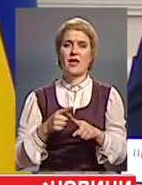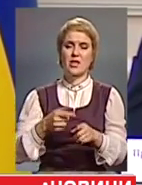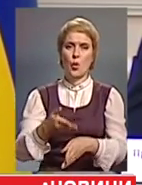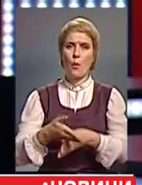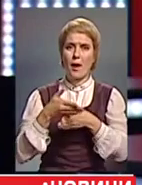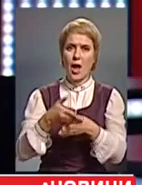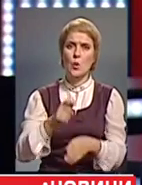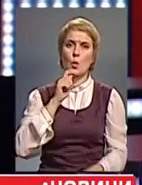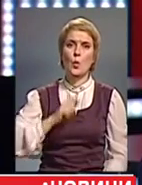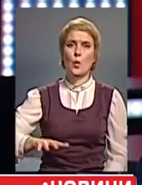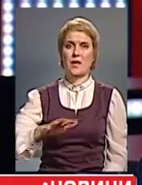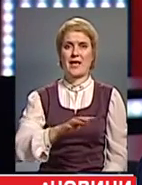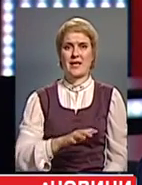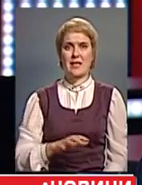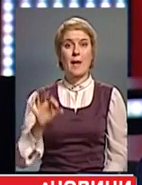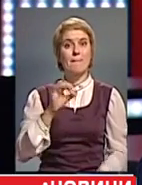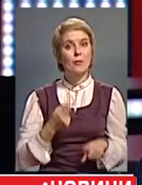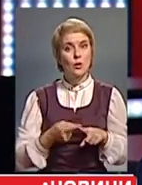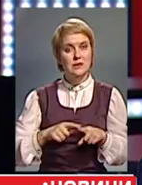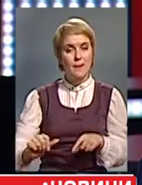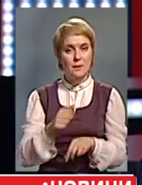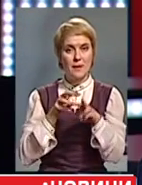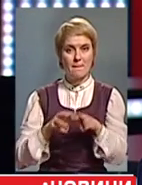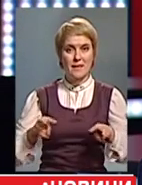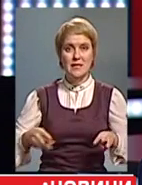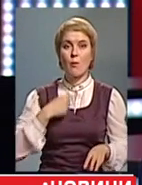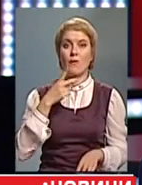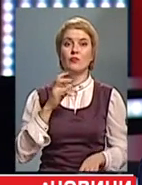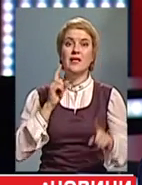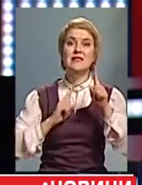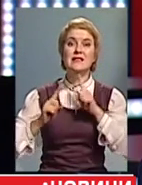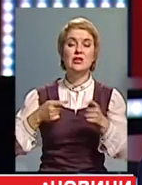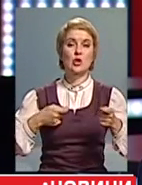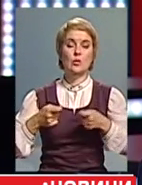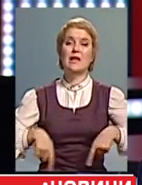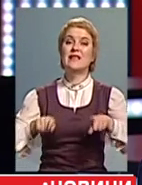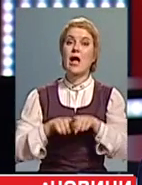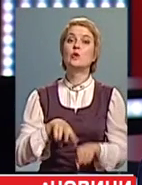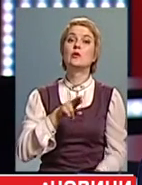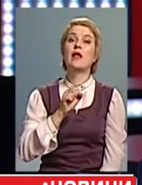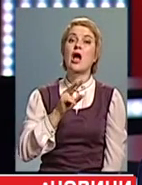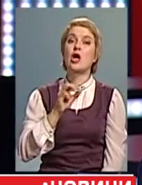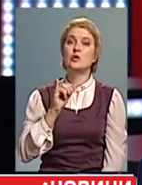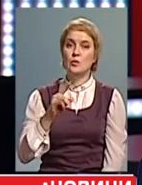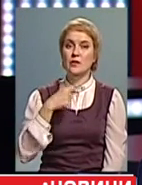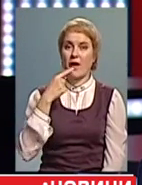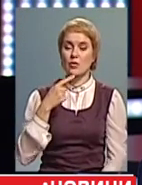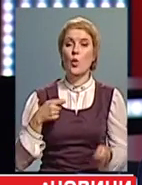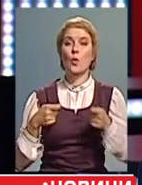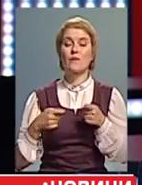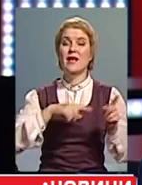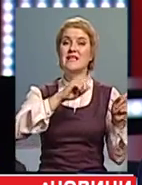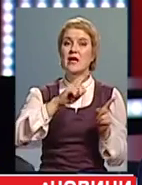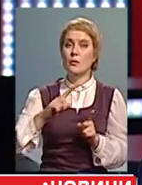Україні. Про це прем'єр-міністр повідомив на засіданні уряду. Також Арсеній Яценюк заявив, що управління Закарпатською, Львівською